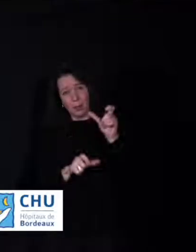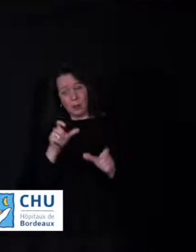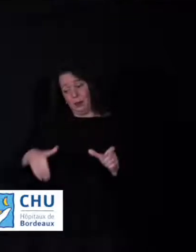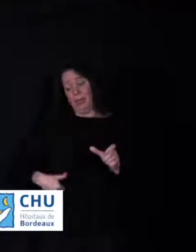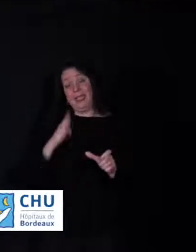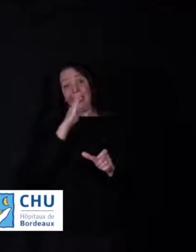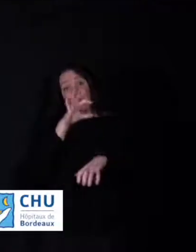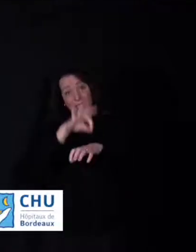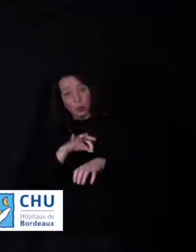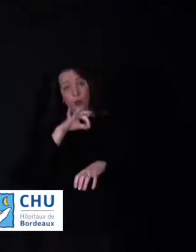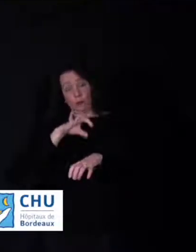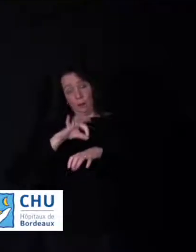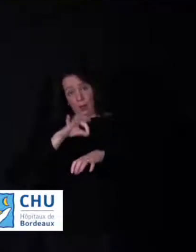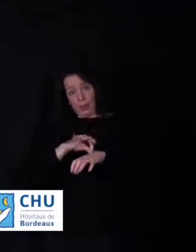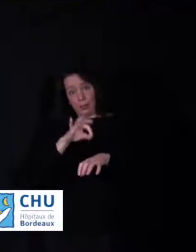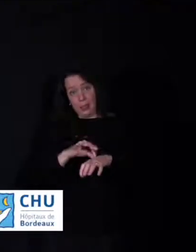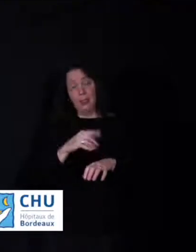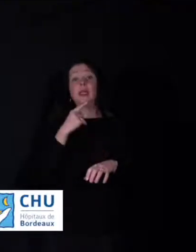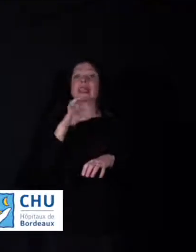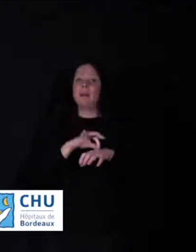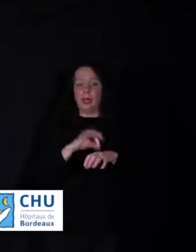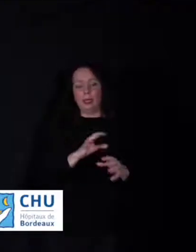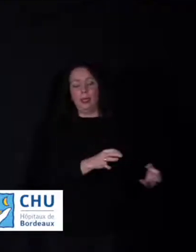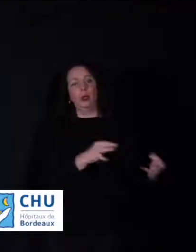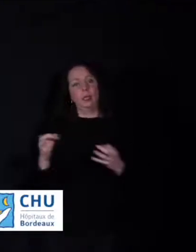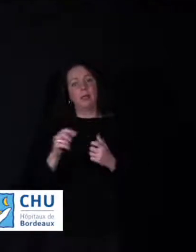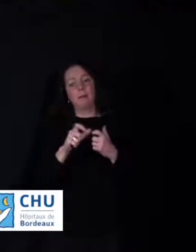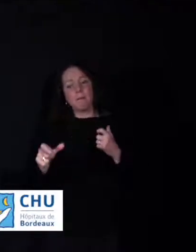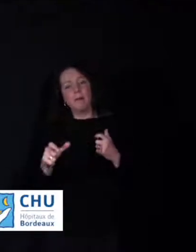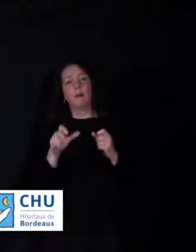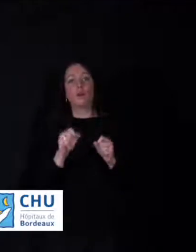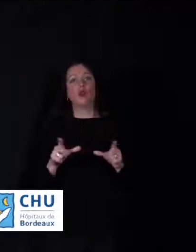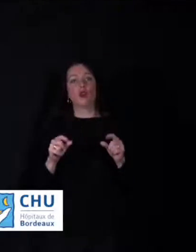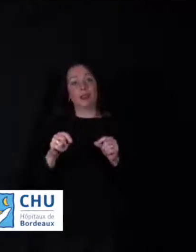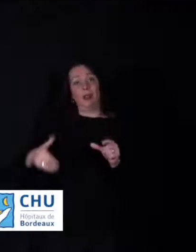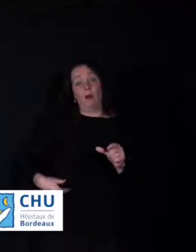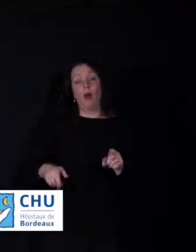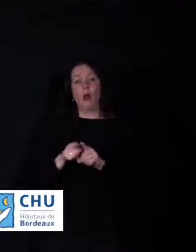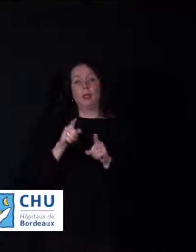non-vaccinés, et l'hépatite B chronique est à l'origine de cirrhose et de cancer du foie.